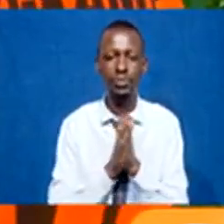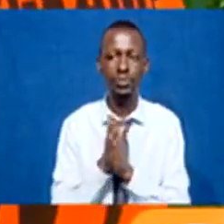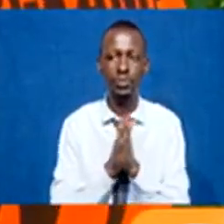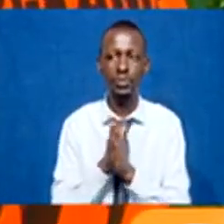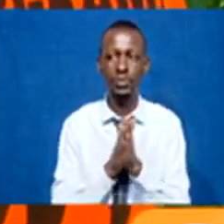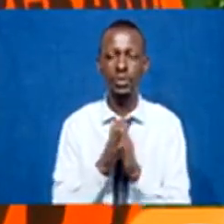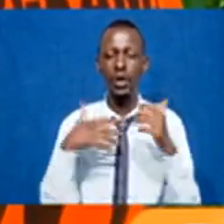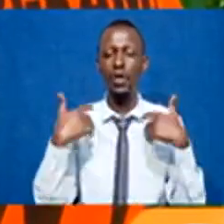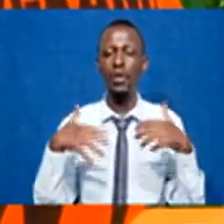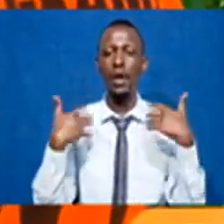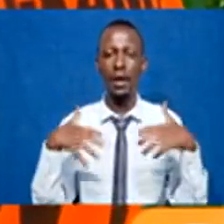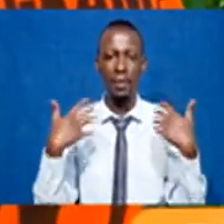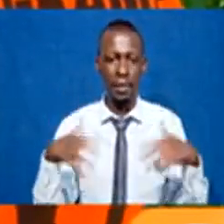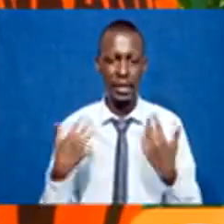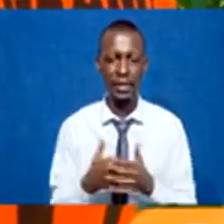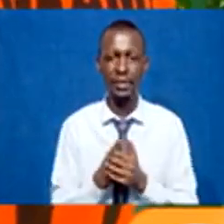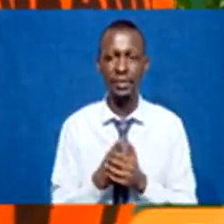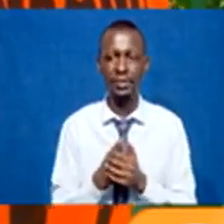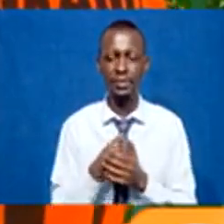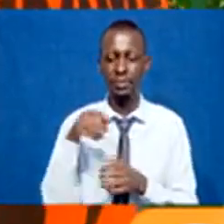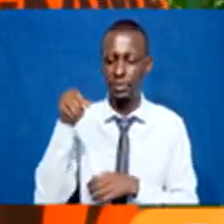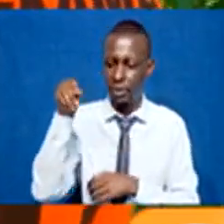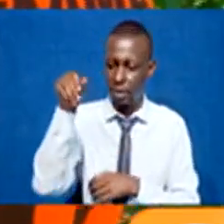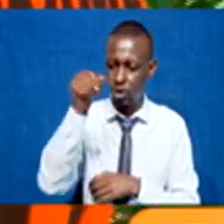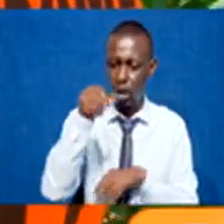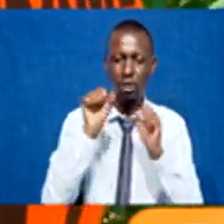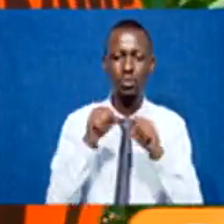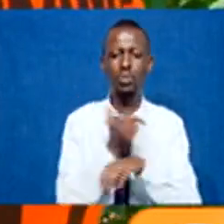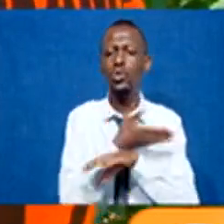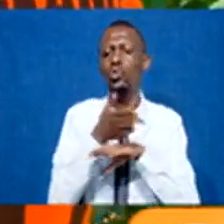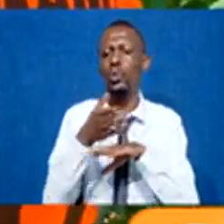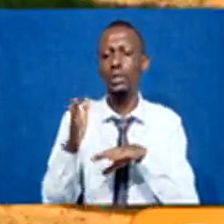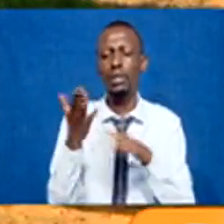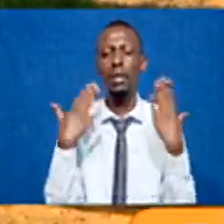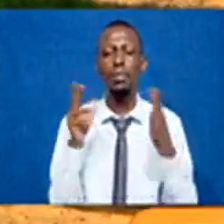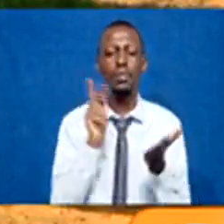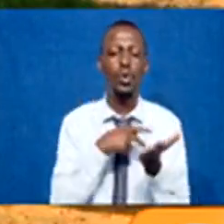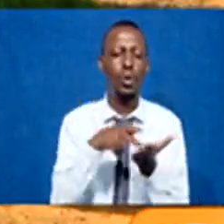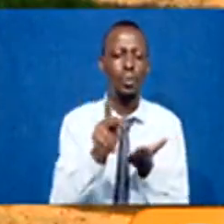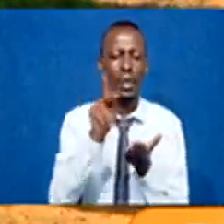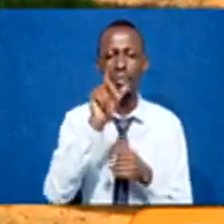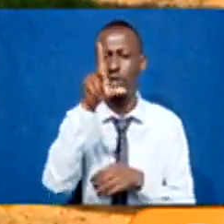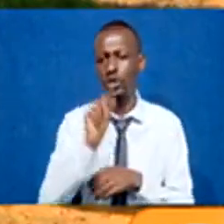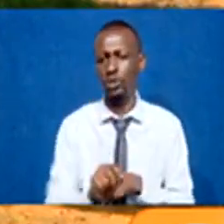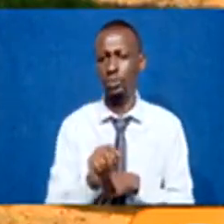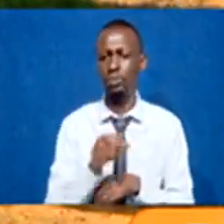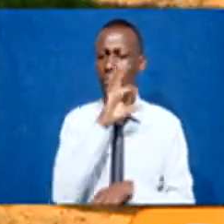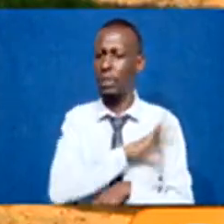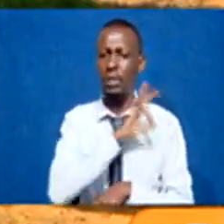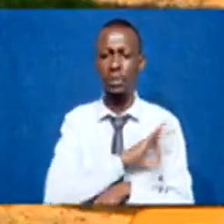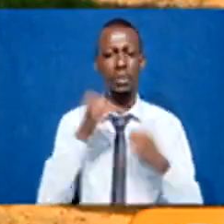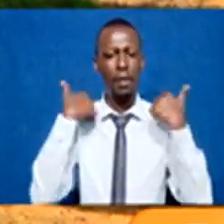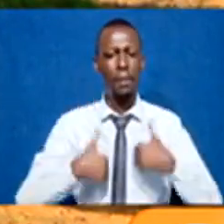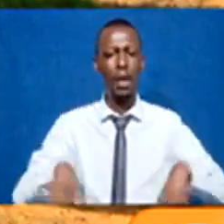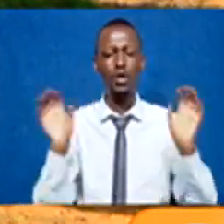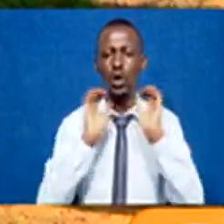kwa kazi ya kulimo. Sababu nilikuwa naona sasa hiyo manyewa nita waste, ama watu watanunua kwa bei nyingine ambapo hizi kunisaidia. So